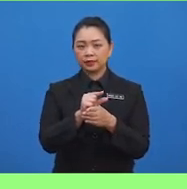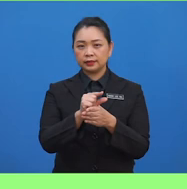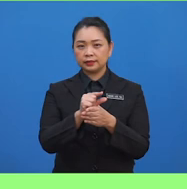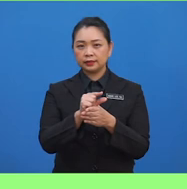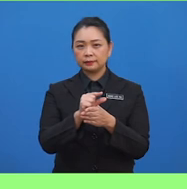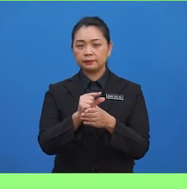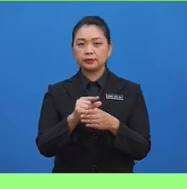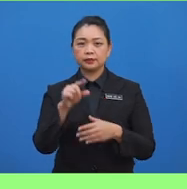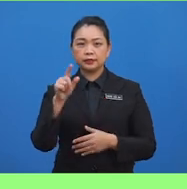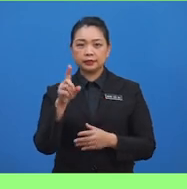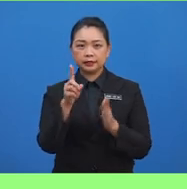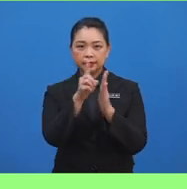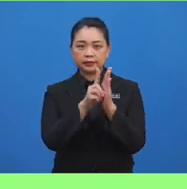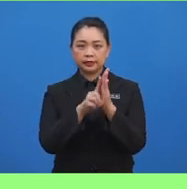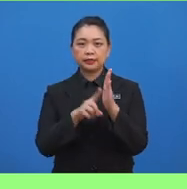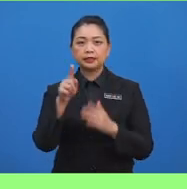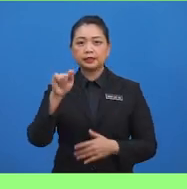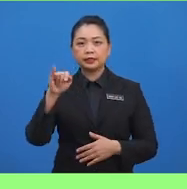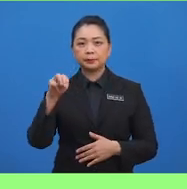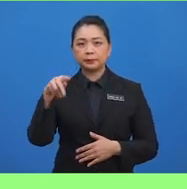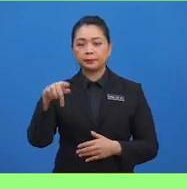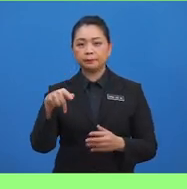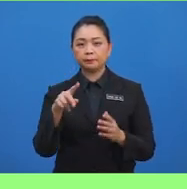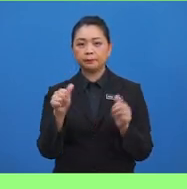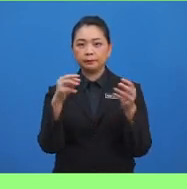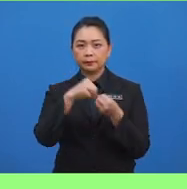di tim pemasak